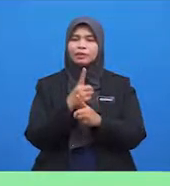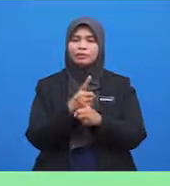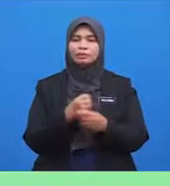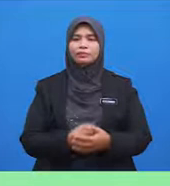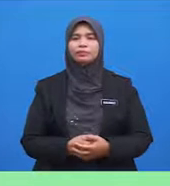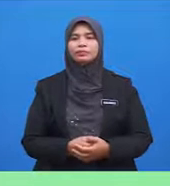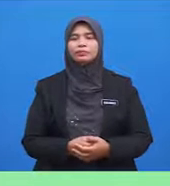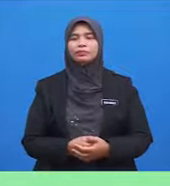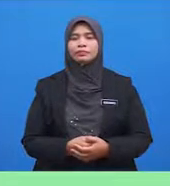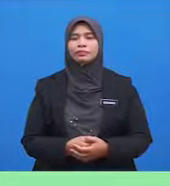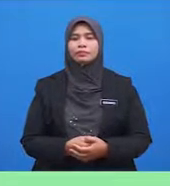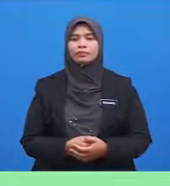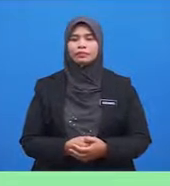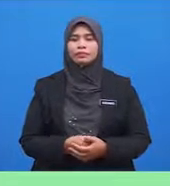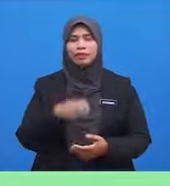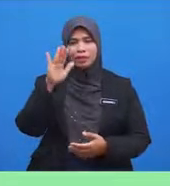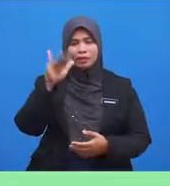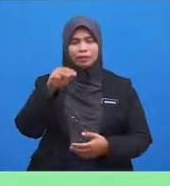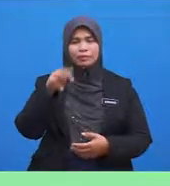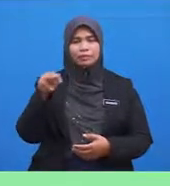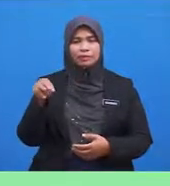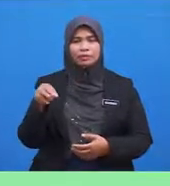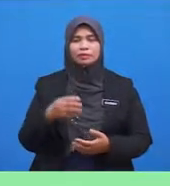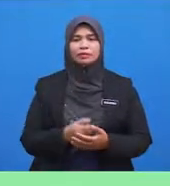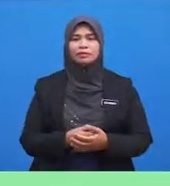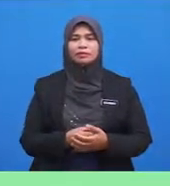betul. Ya murid-murid,